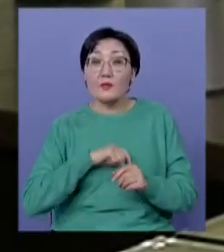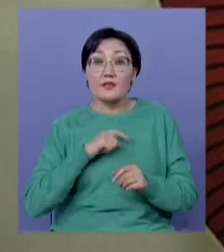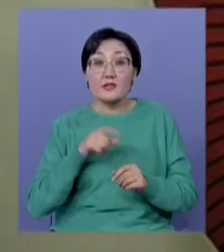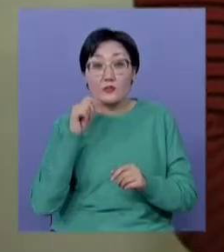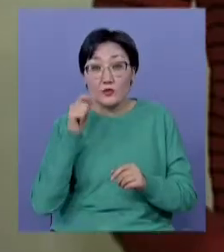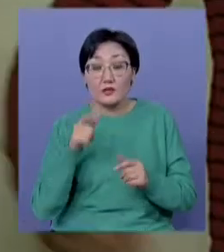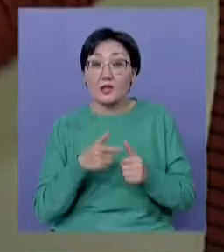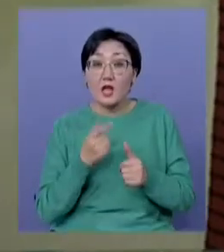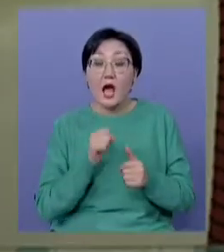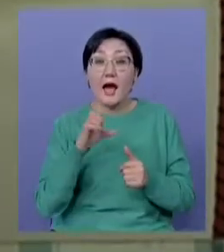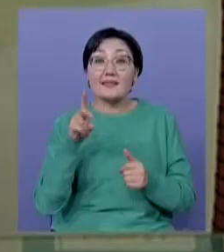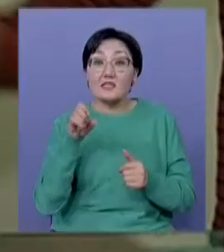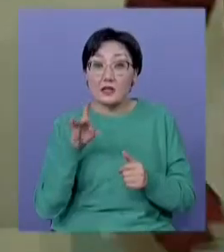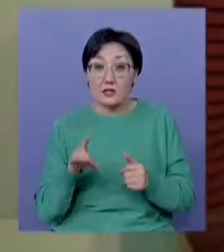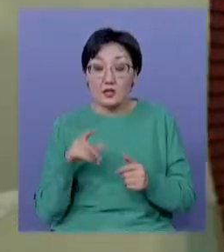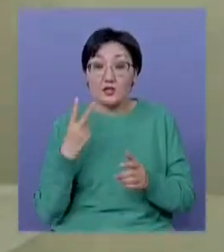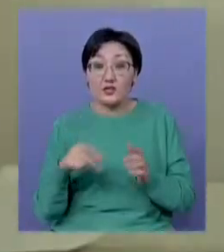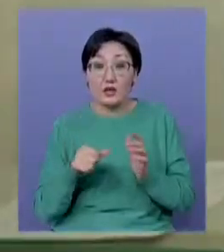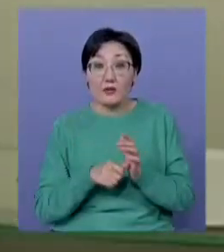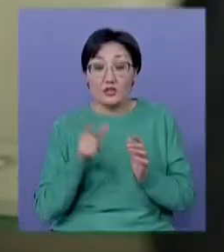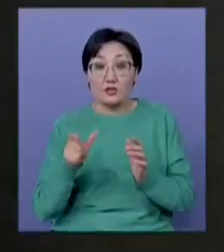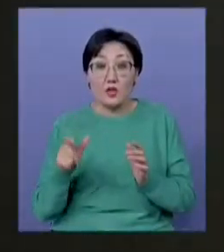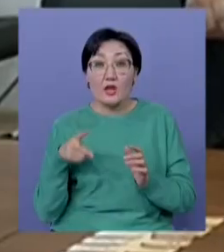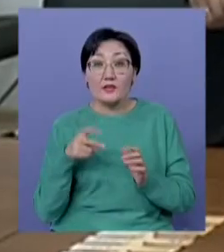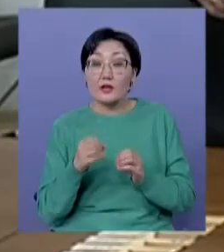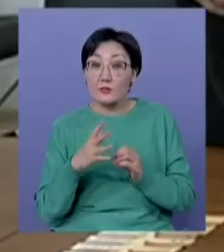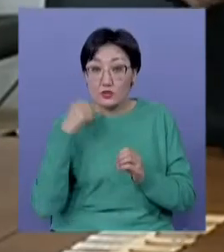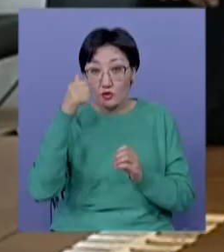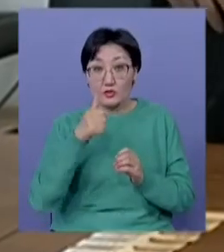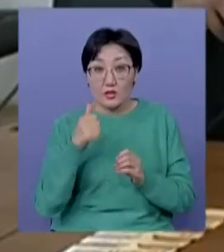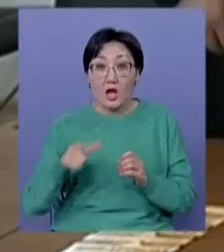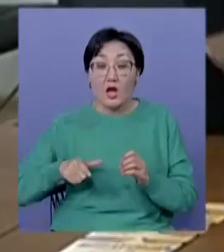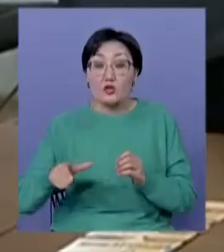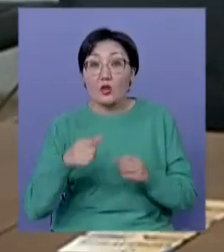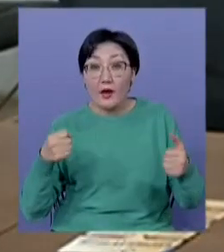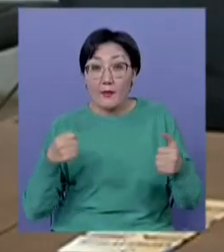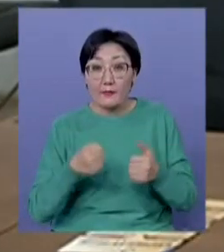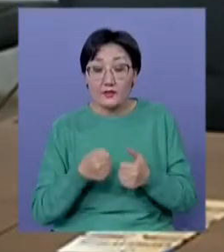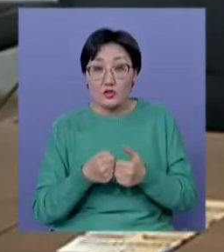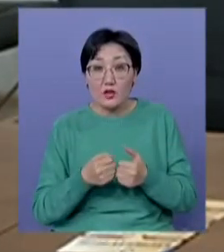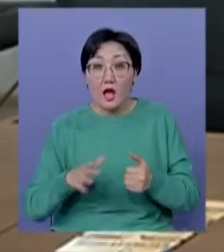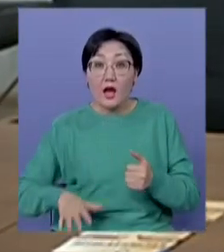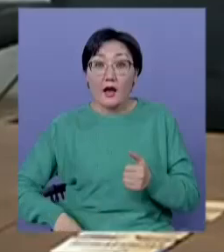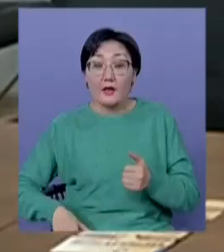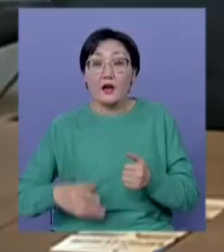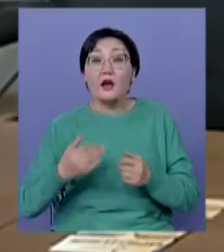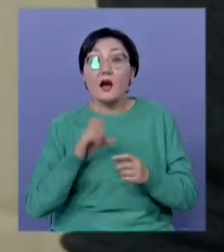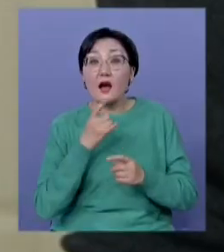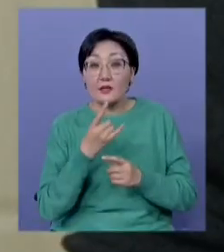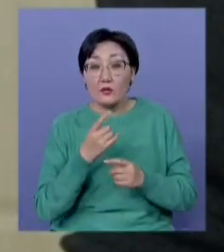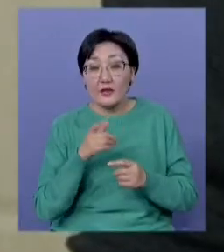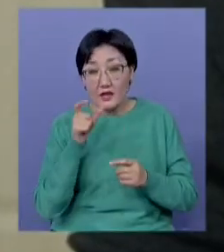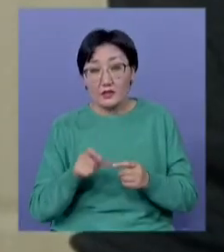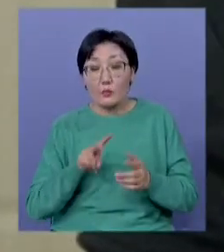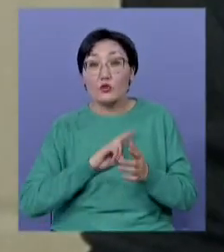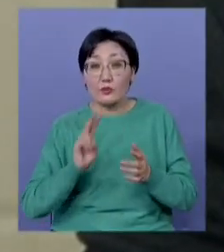жігіттің есімі Асқар Жорахан. 26 жастағы азамат 2015 жылы жол апатына ұшырап, аяға байсызда адам өлімімен аяқталыпты.